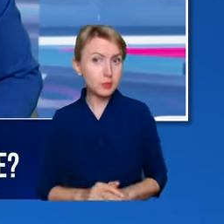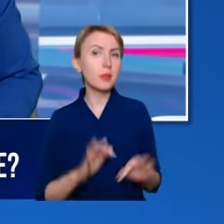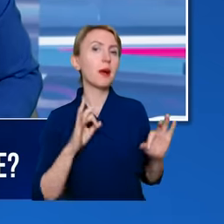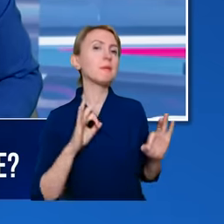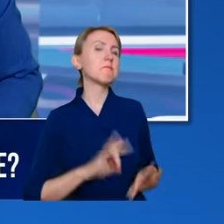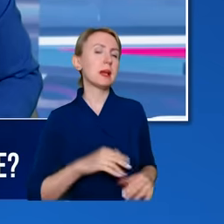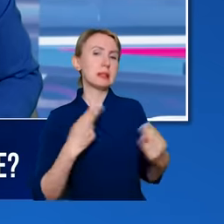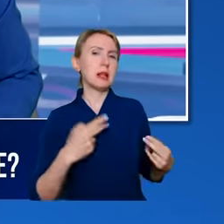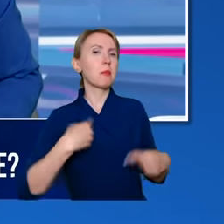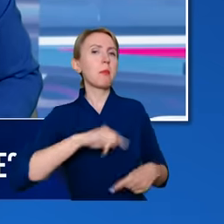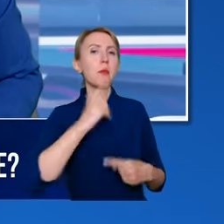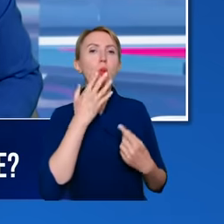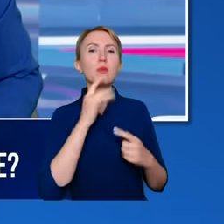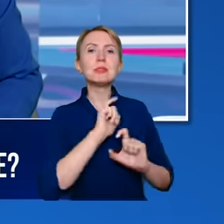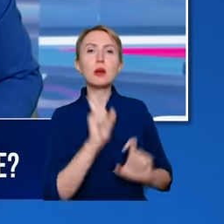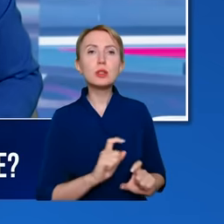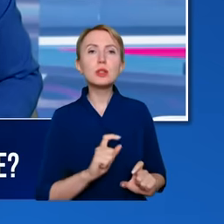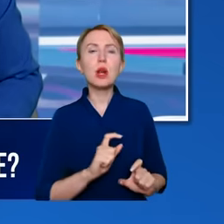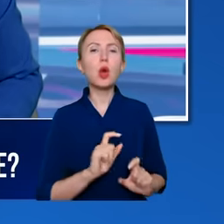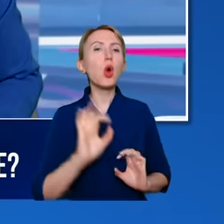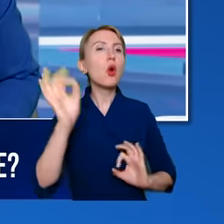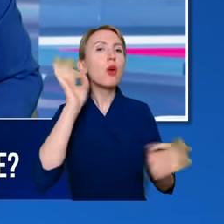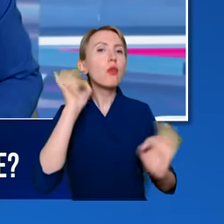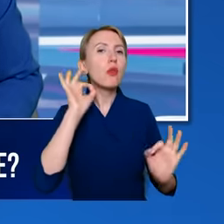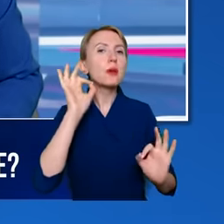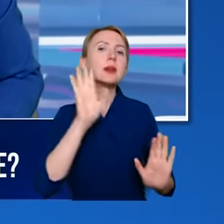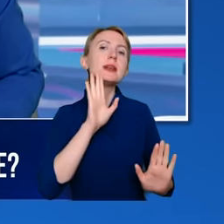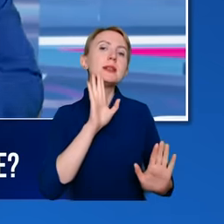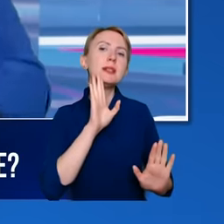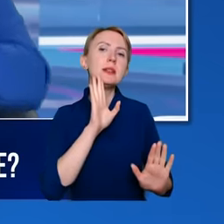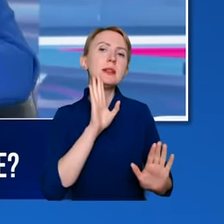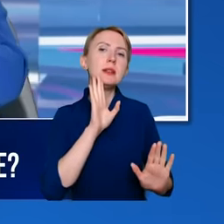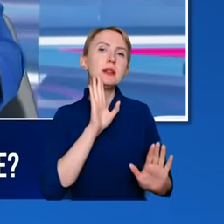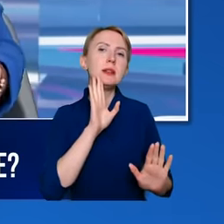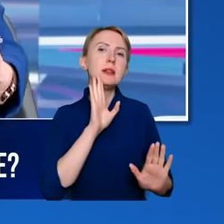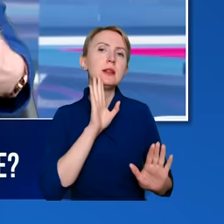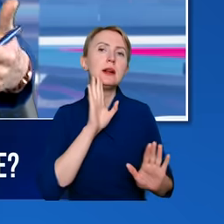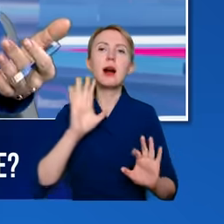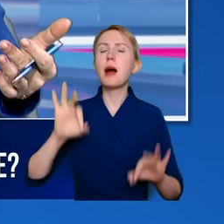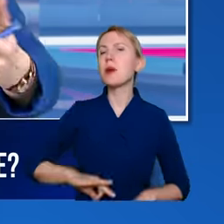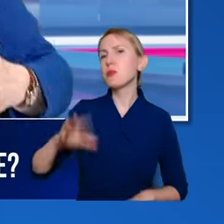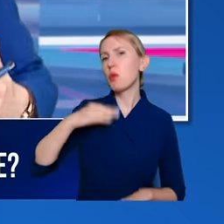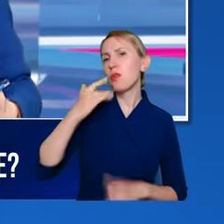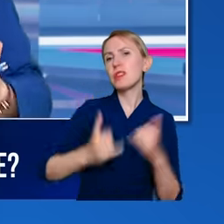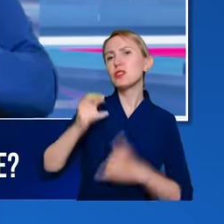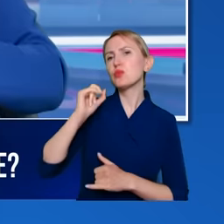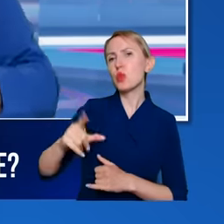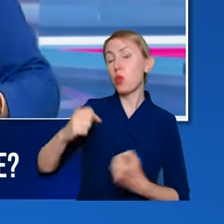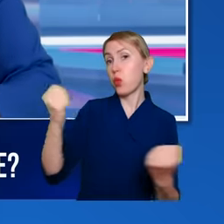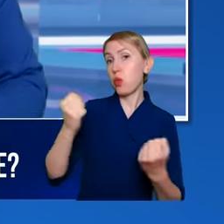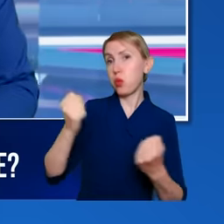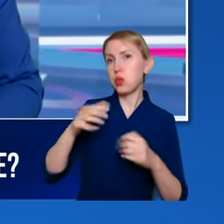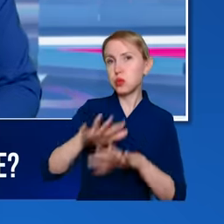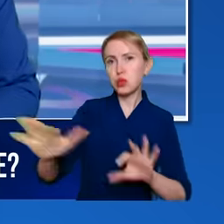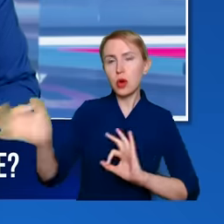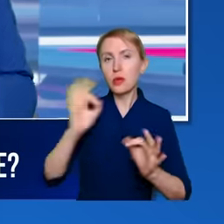my tu mówimy cały czas o doniesieniach, ponoć jakieś... Nie, ale sama pani powiedziała, że jeżeli tam są porażające informacje... No jeżeli tam